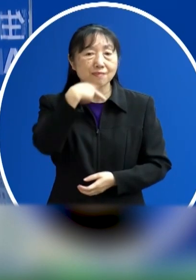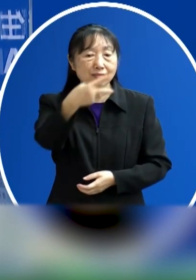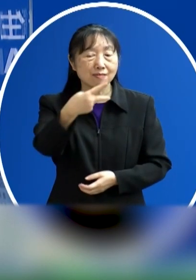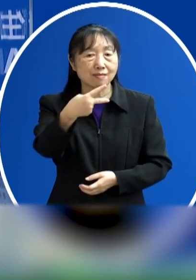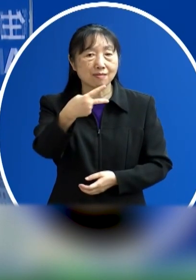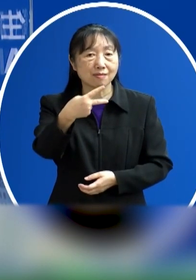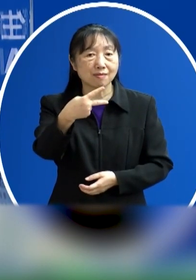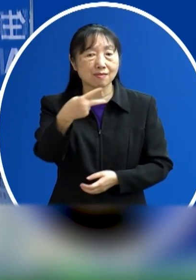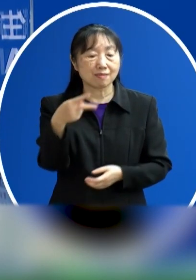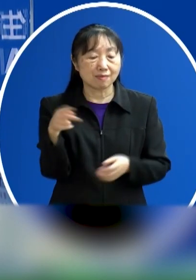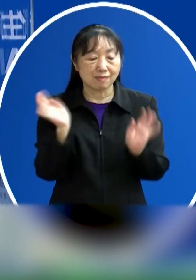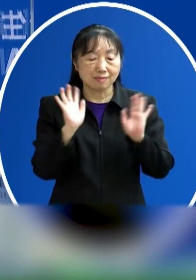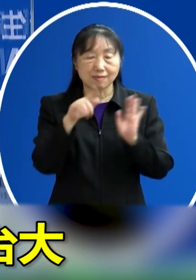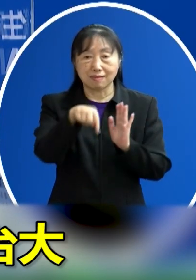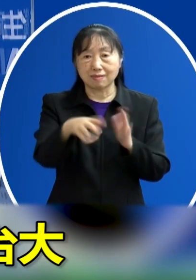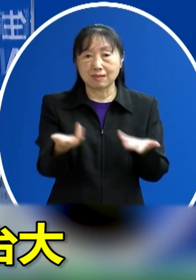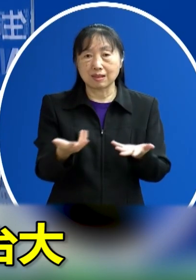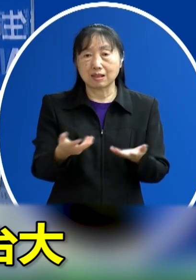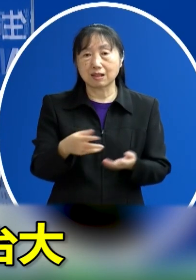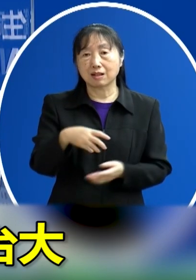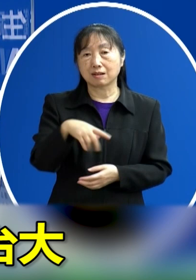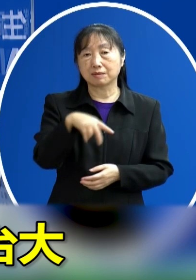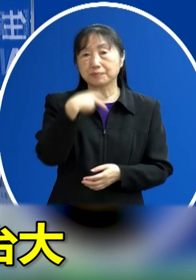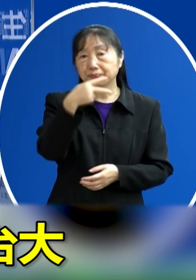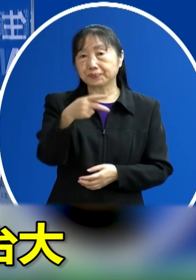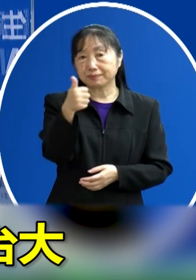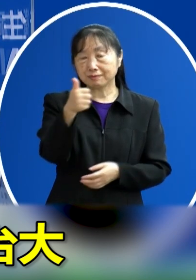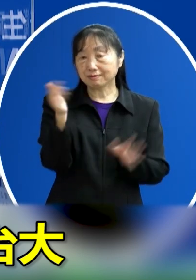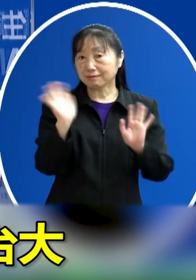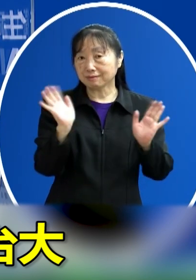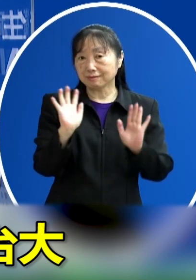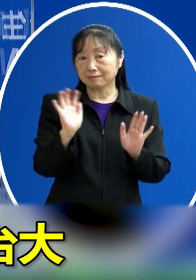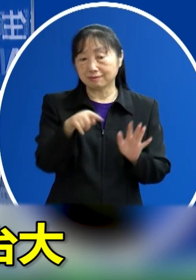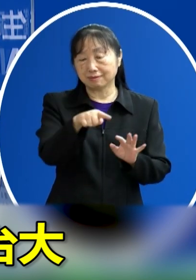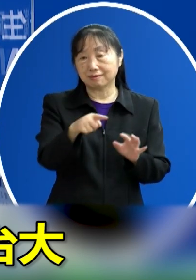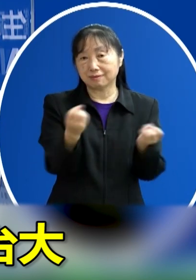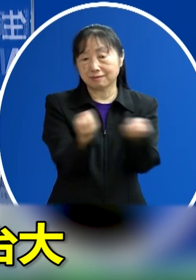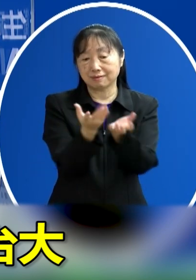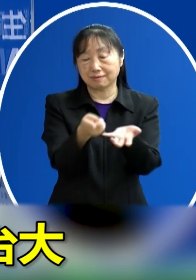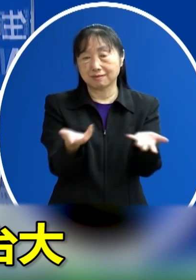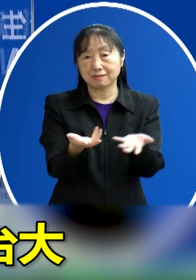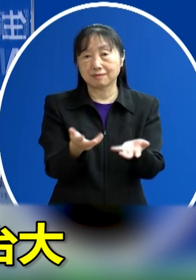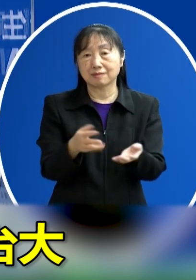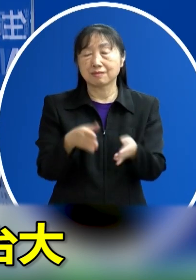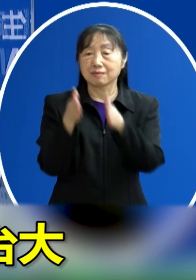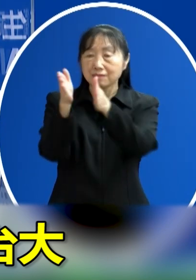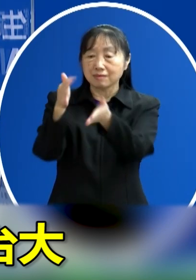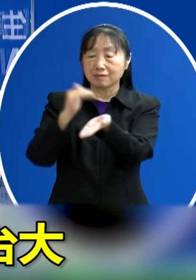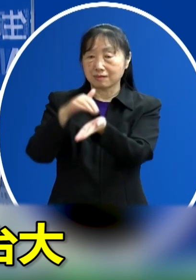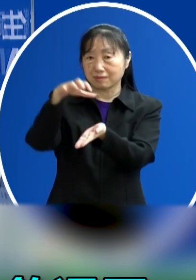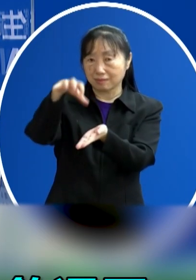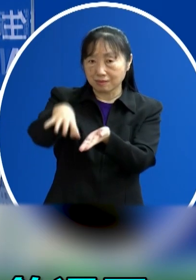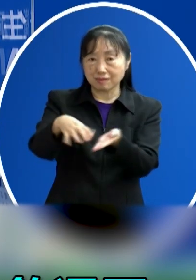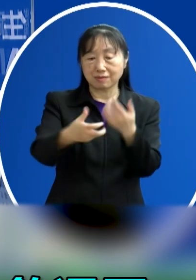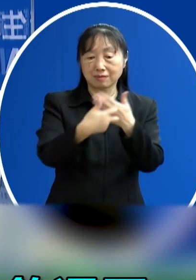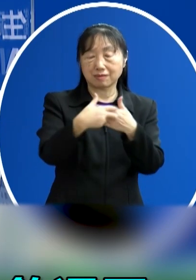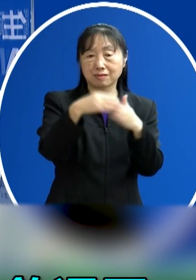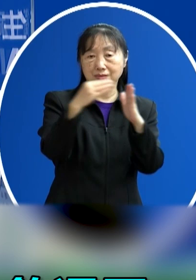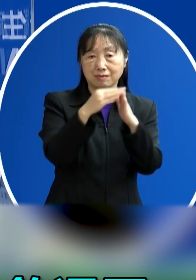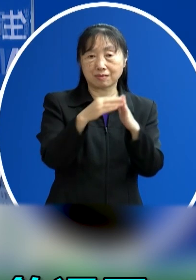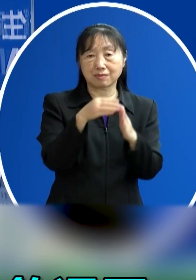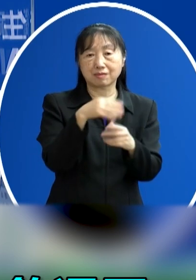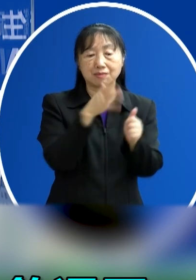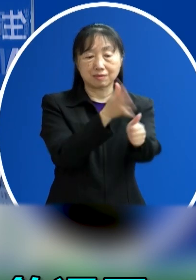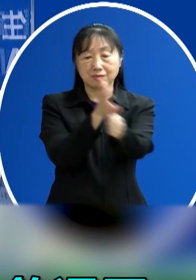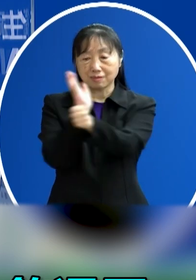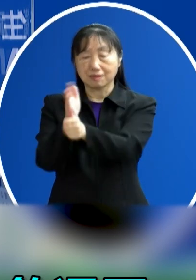的小朋友哈，一位男童的这个事件哈，我们有跟医院以及就是卫生局这边都有做初步